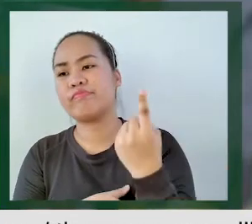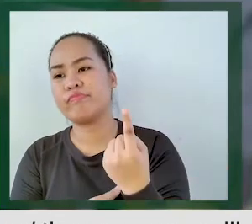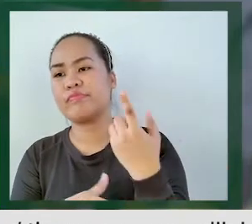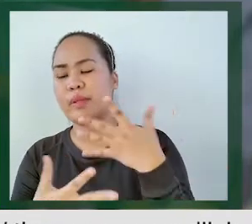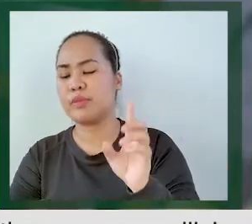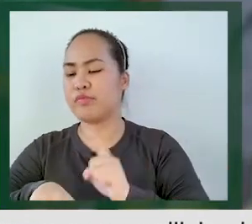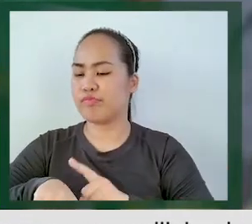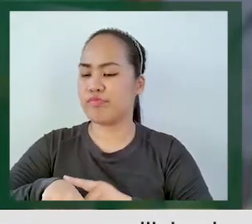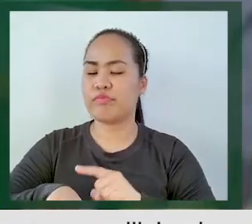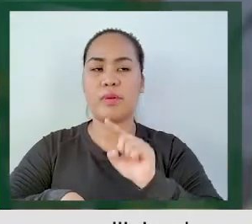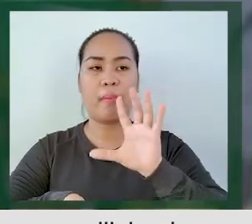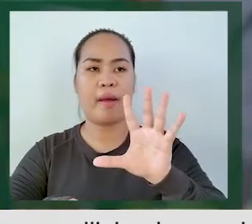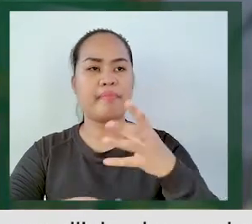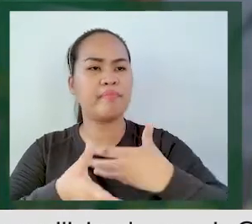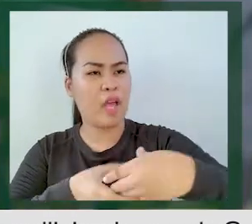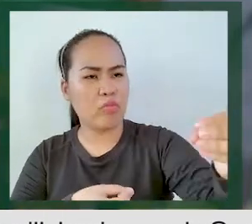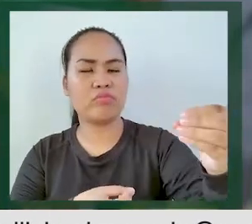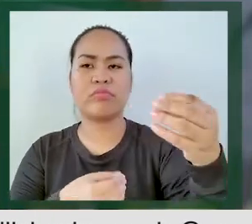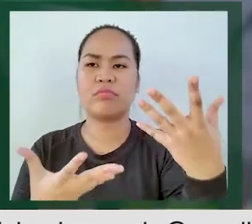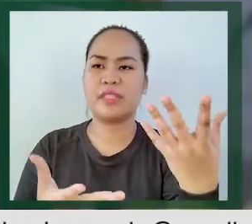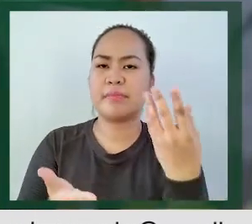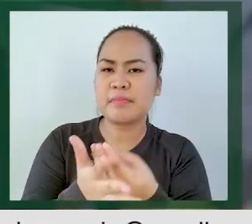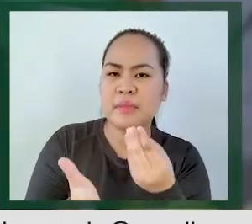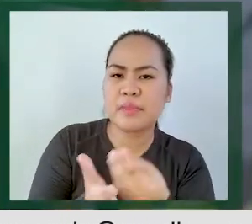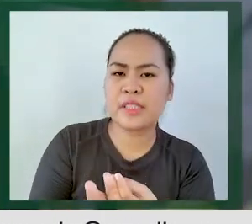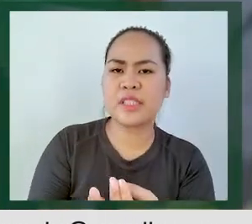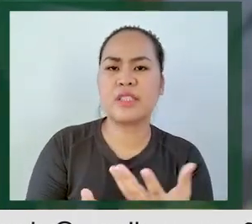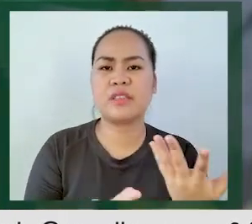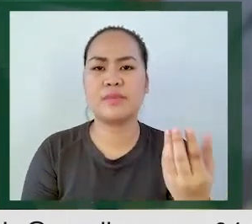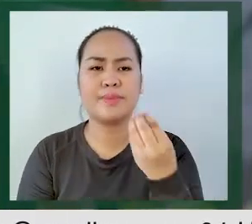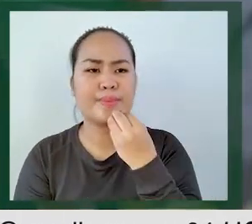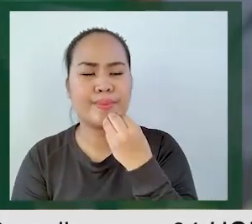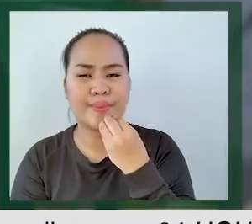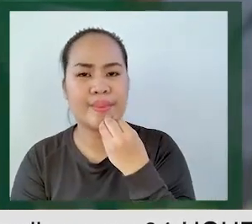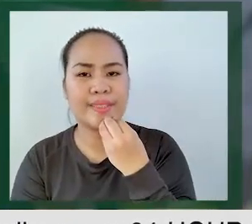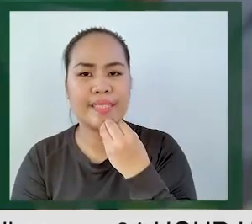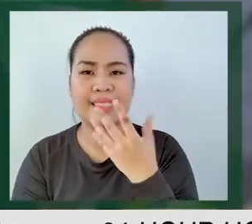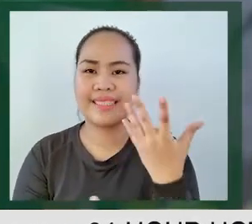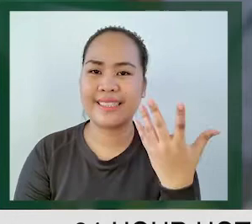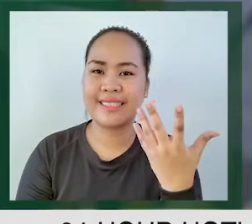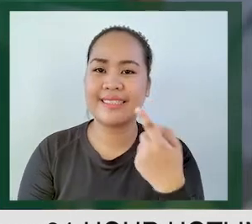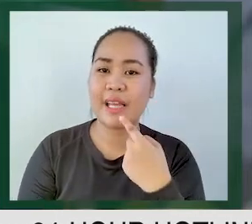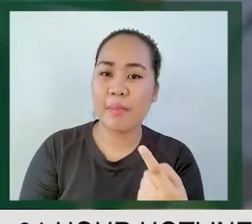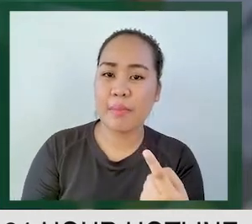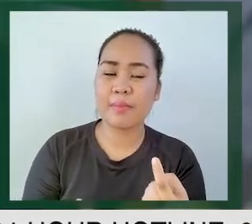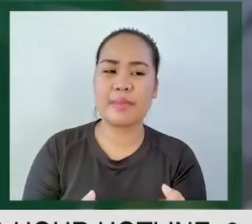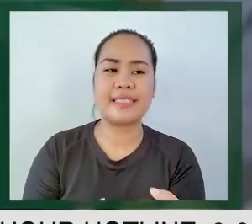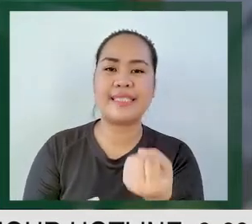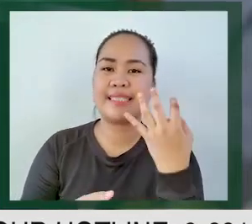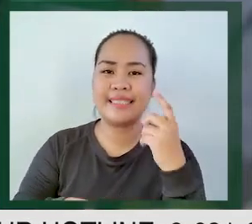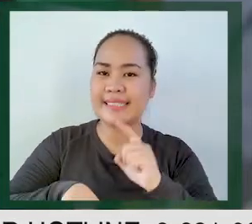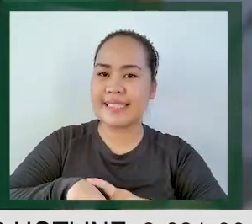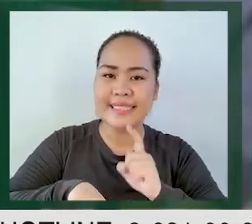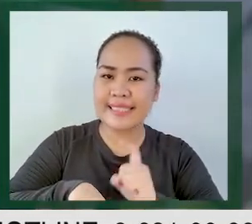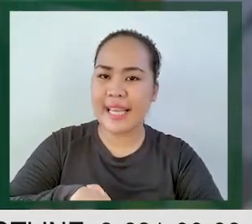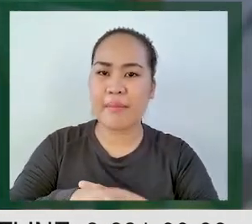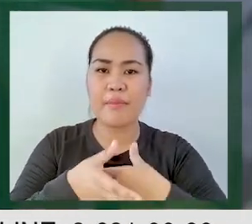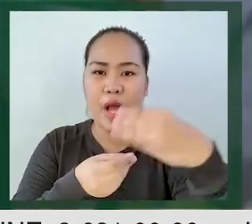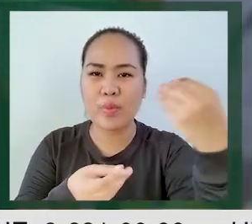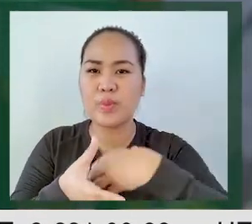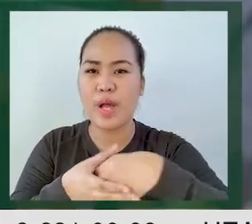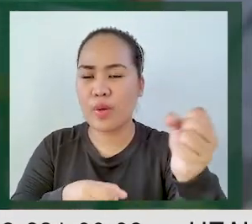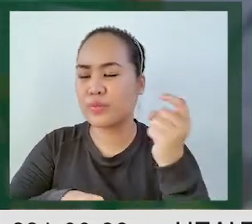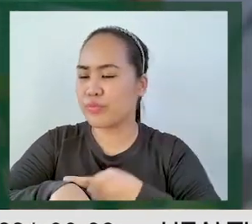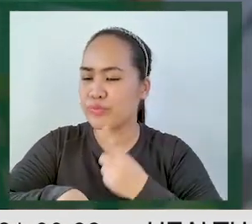yung dalas ng paglabas, sabi ko nga po sa inyo, is very risky, no. Tulad niya, nasabi ko na rin, no,